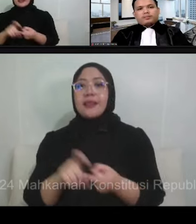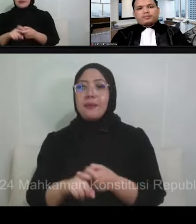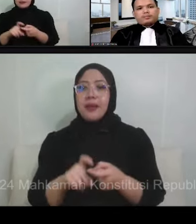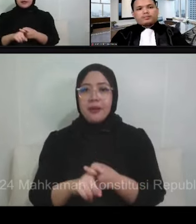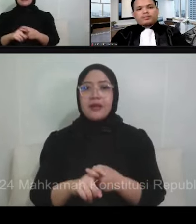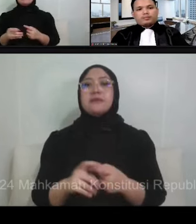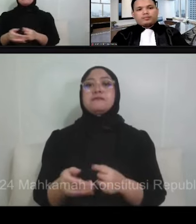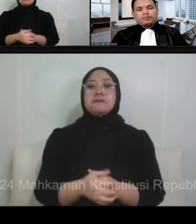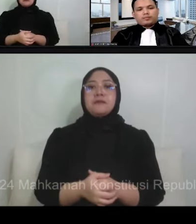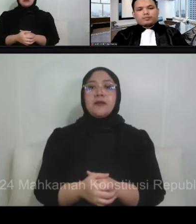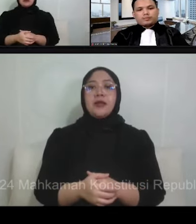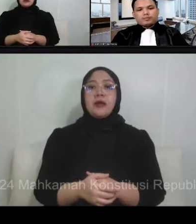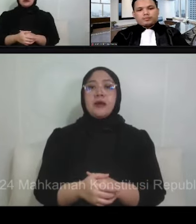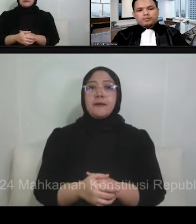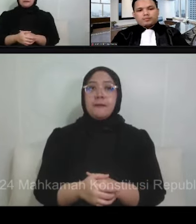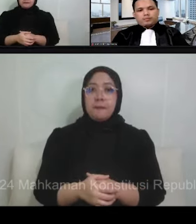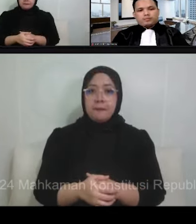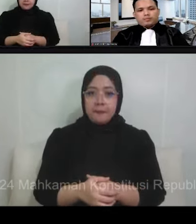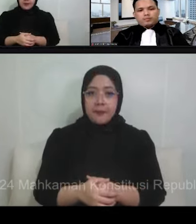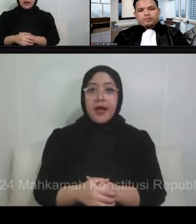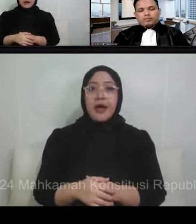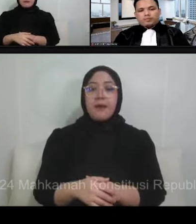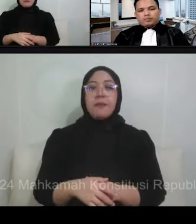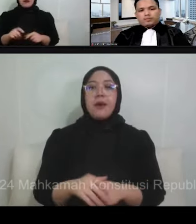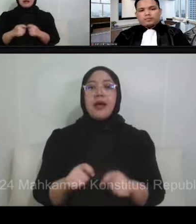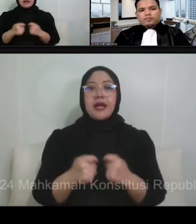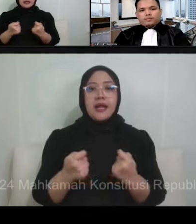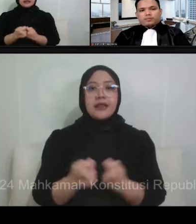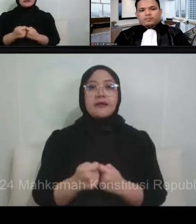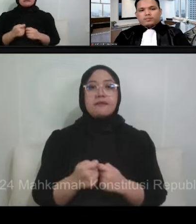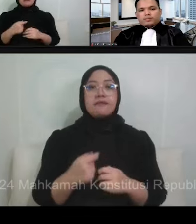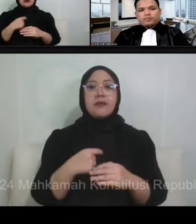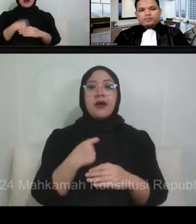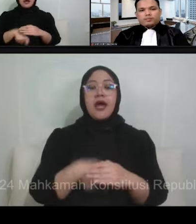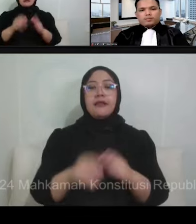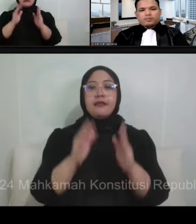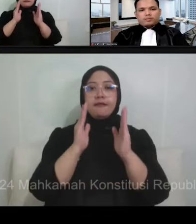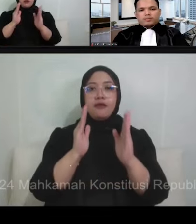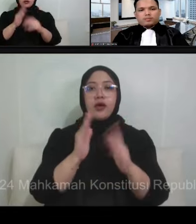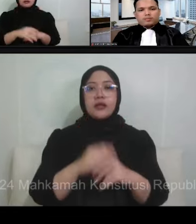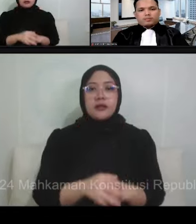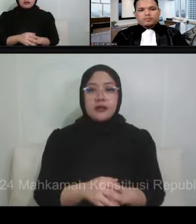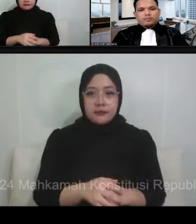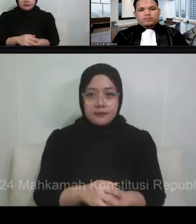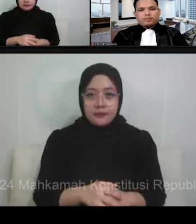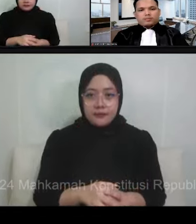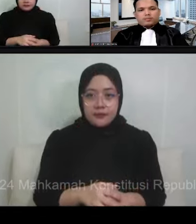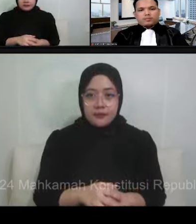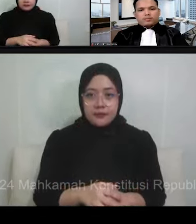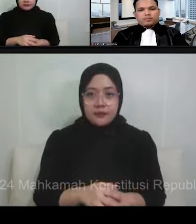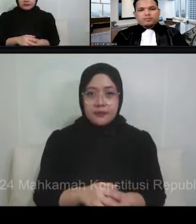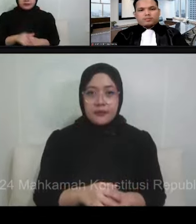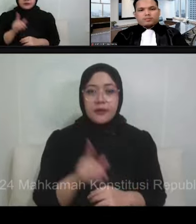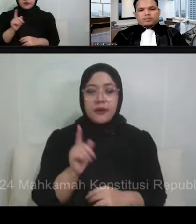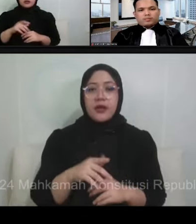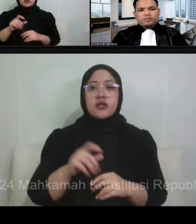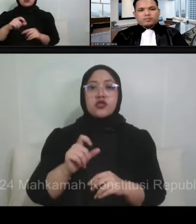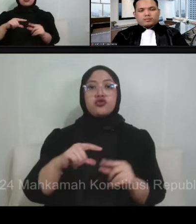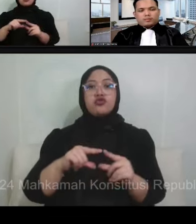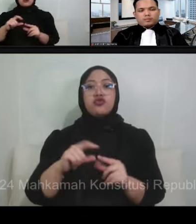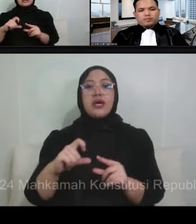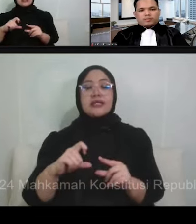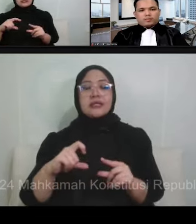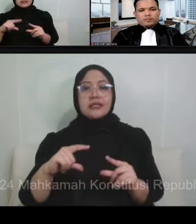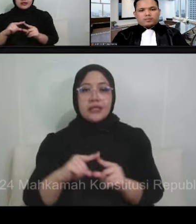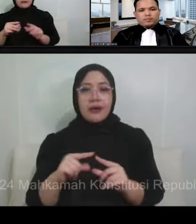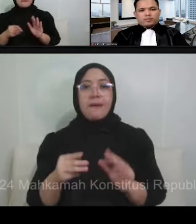kawan-kawan para advokat pada kantor hukum Cuaca dan marhen Cuaca marhen dan Nina dan partner beralama di Jalan Bukit